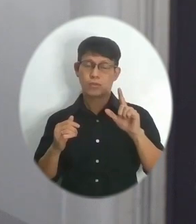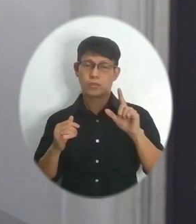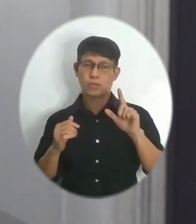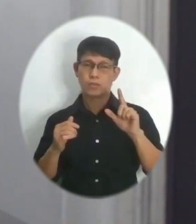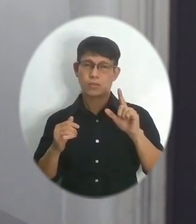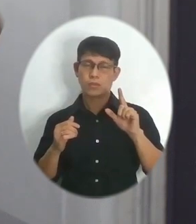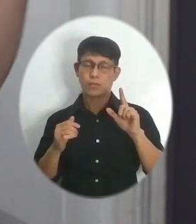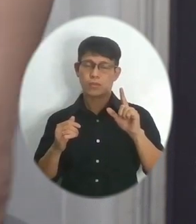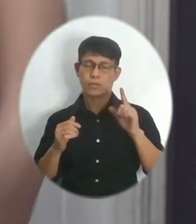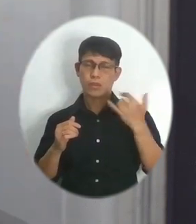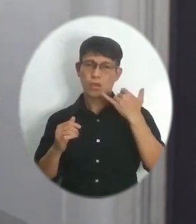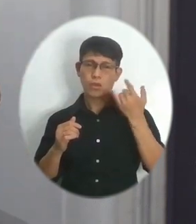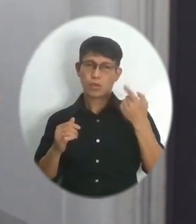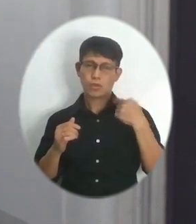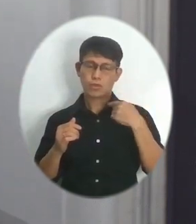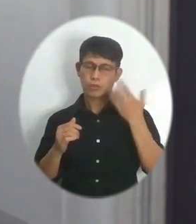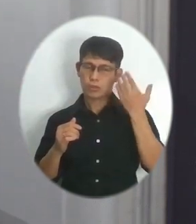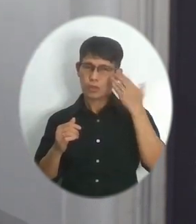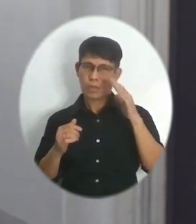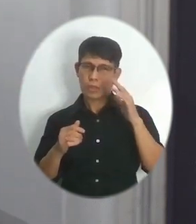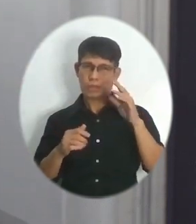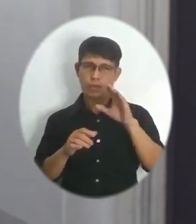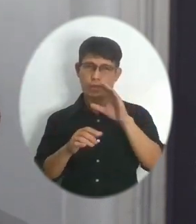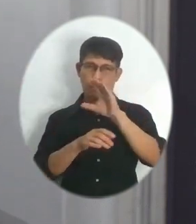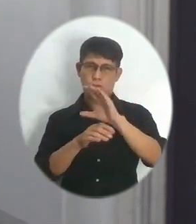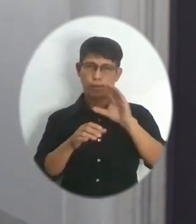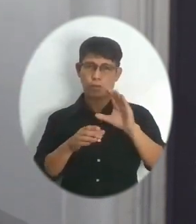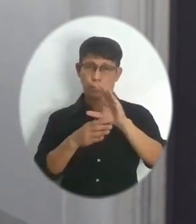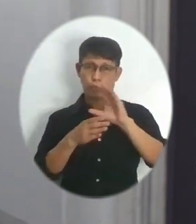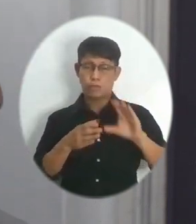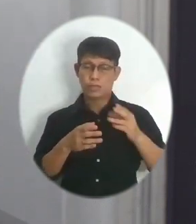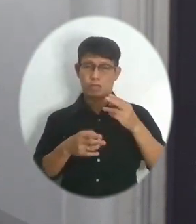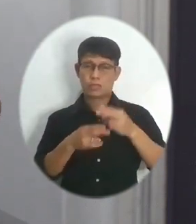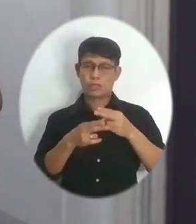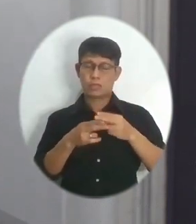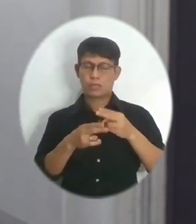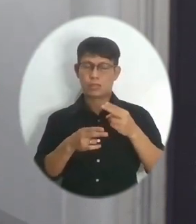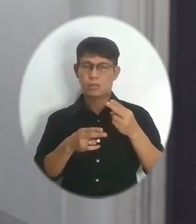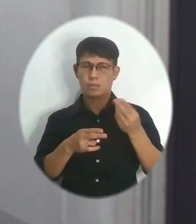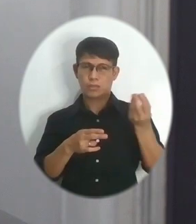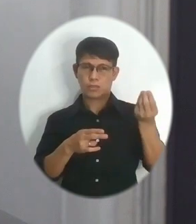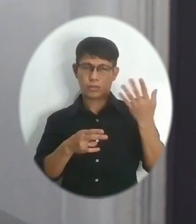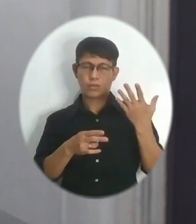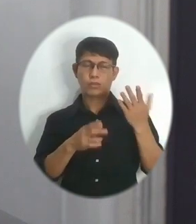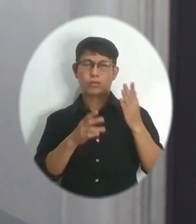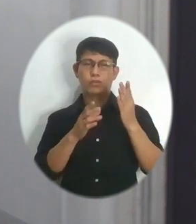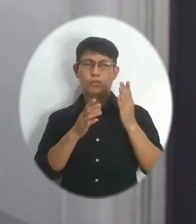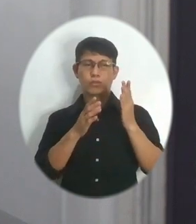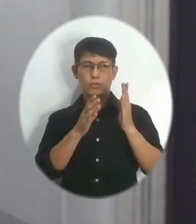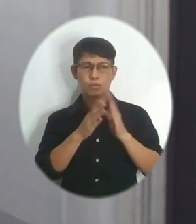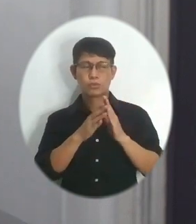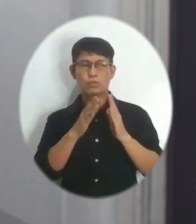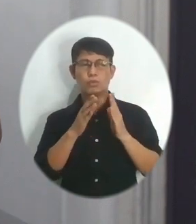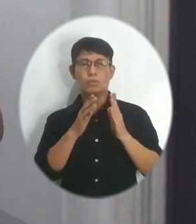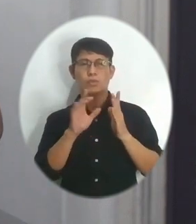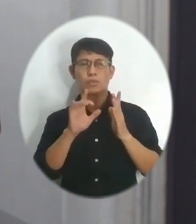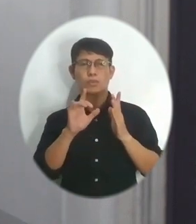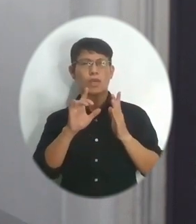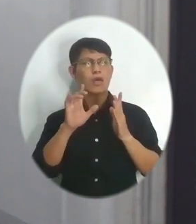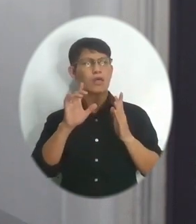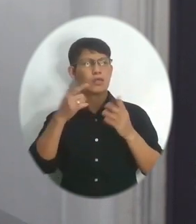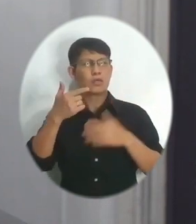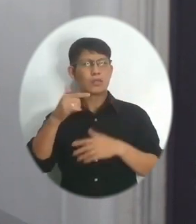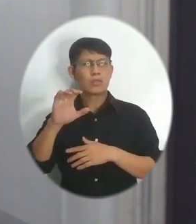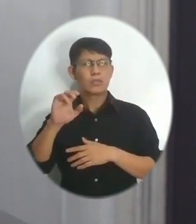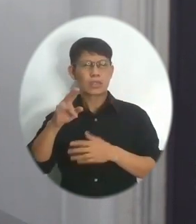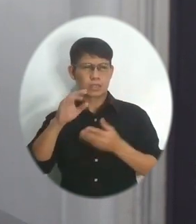ata yun, batik po alam ang buong pangalan po, si Sir Manuel po eh. Yun, hiningian po kami ng GCash